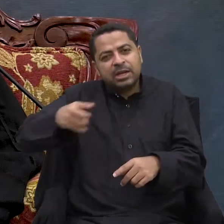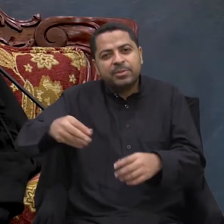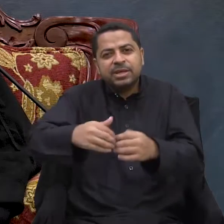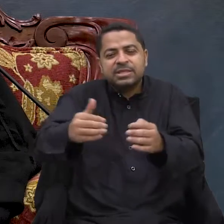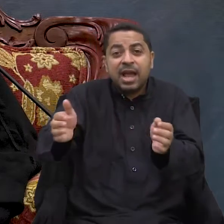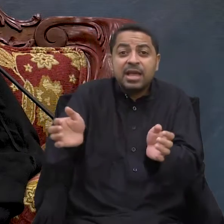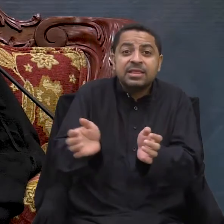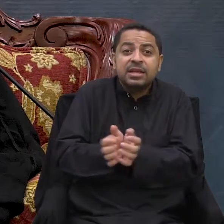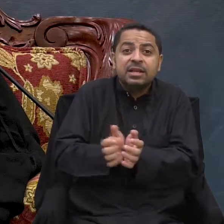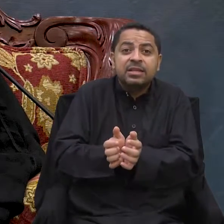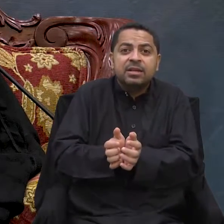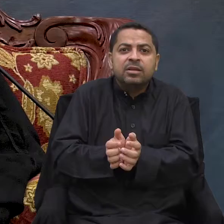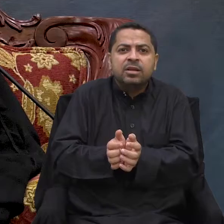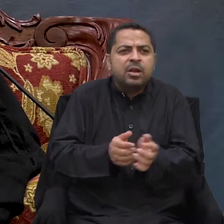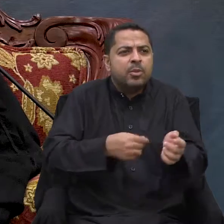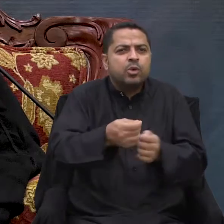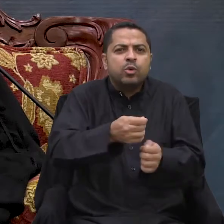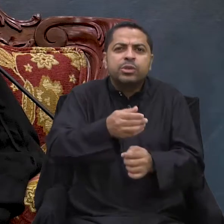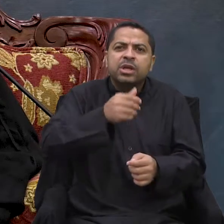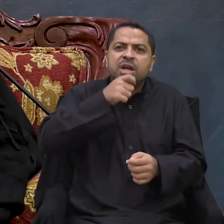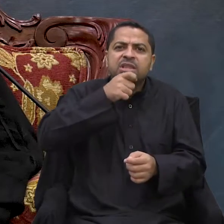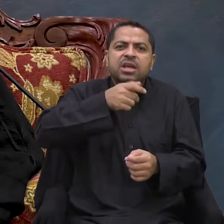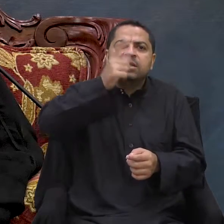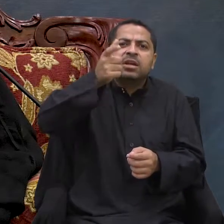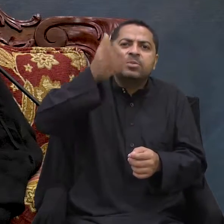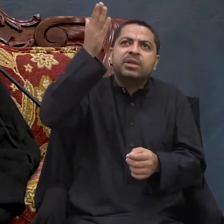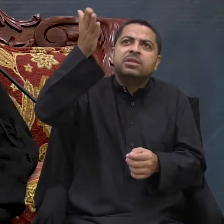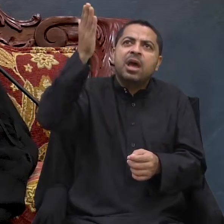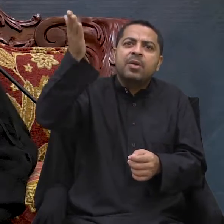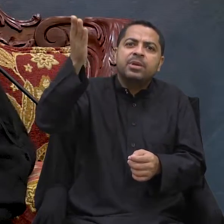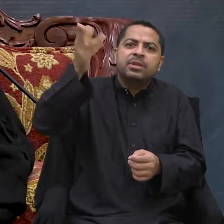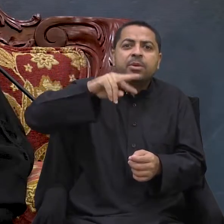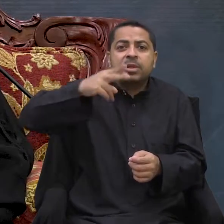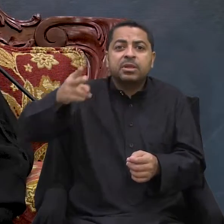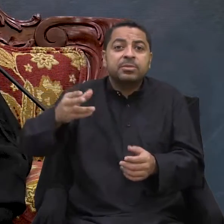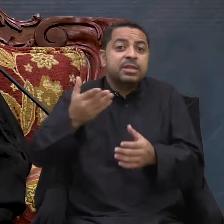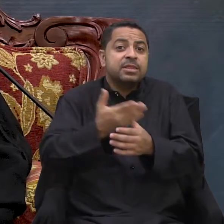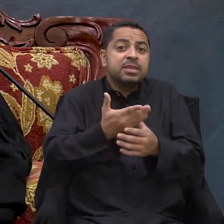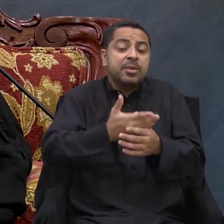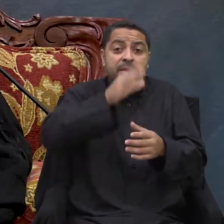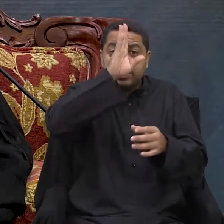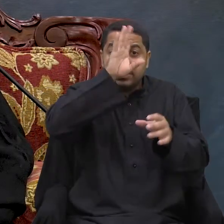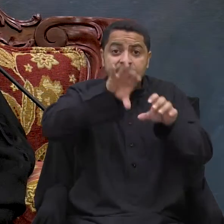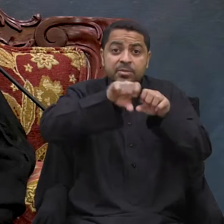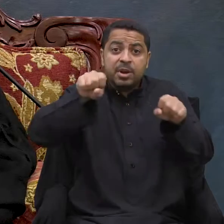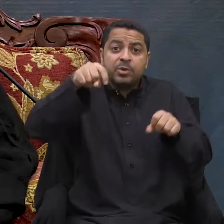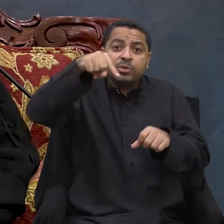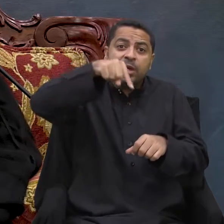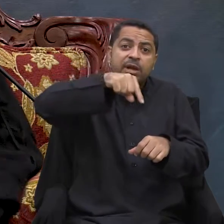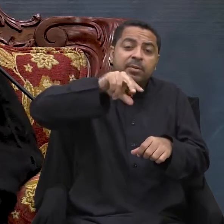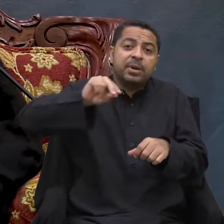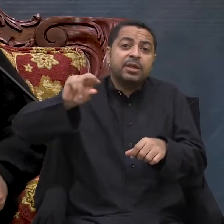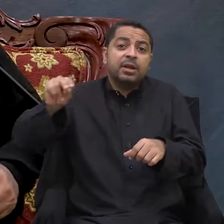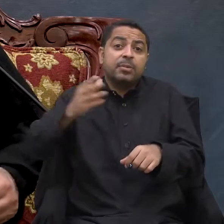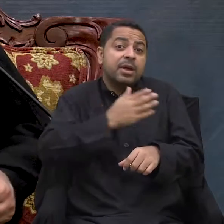تحصي حجم الأنشطة التي يحركها الحسين عليه السلام